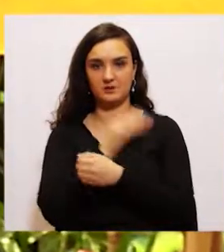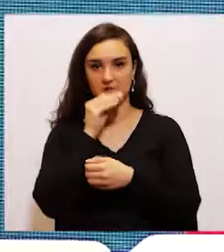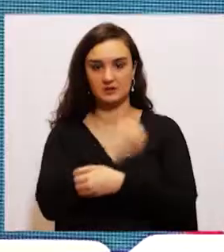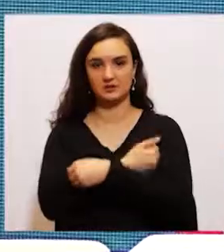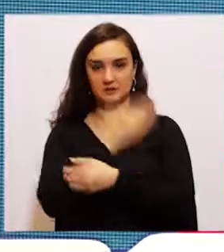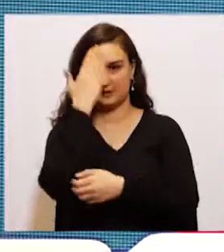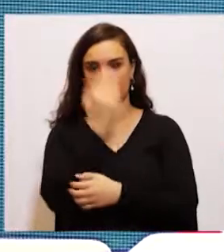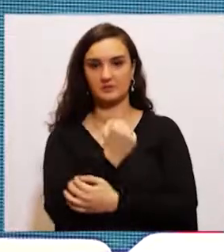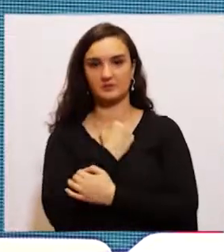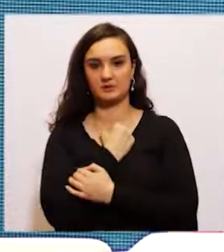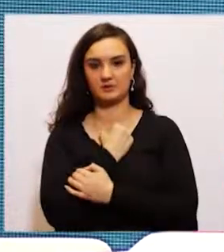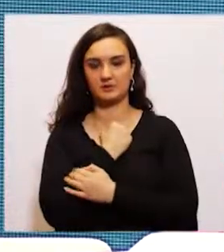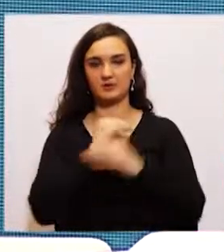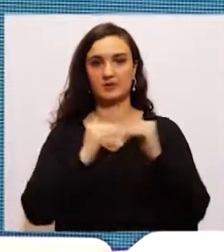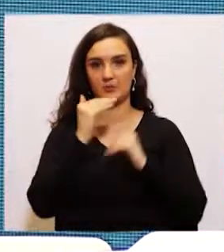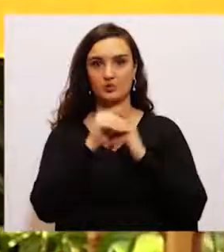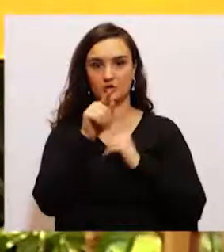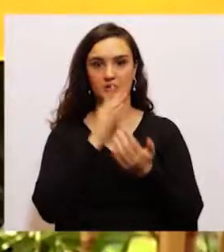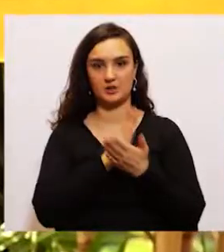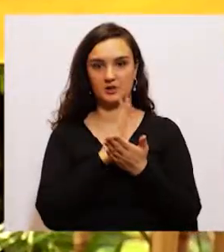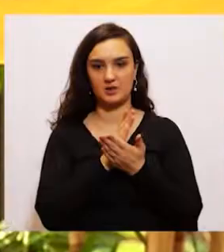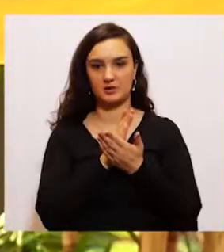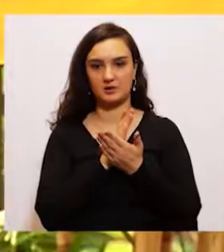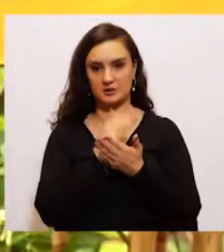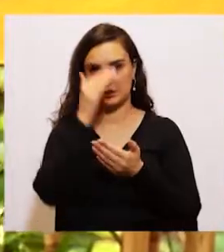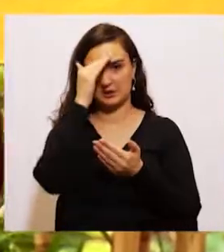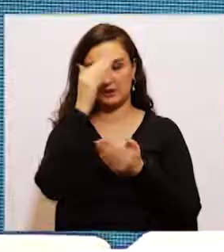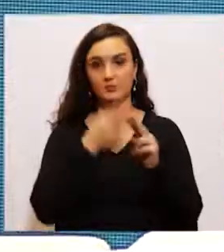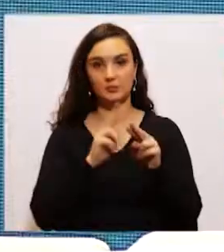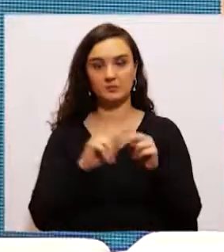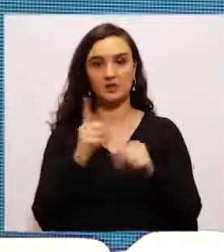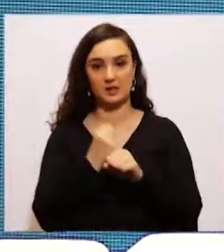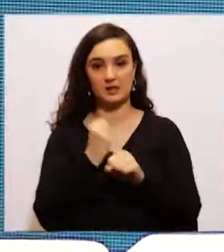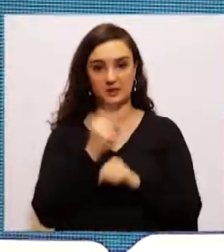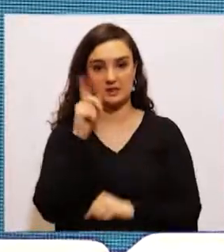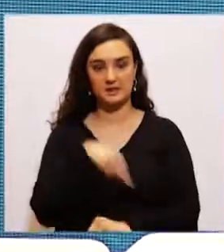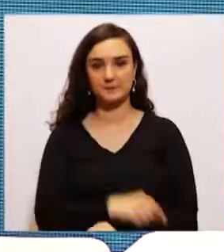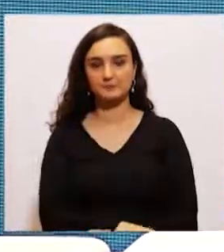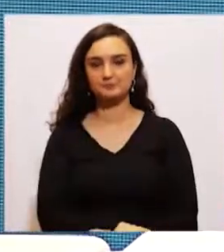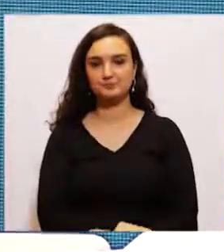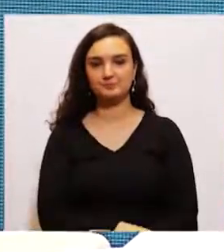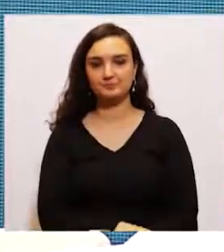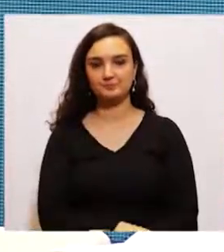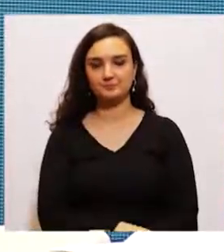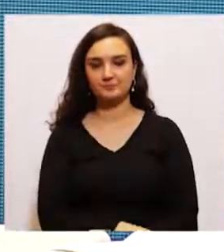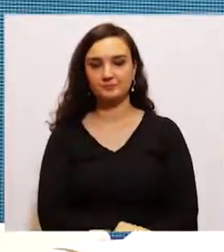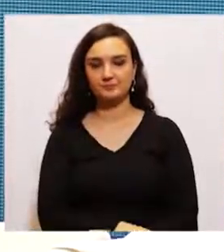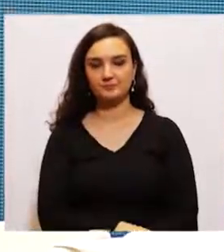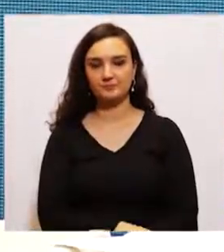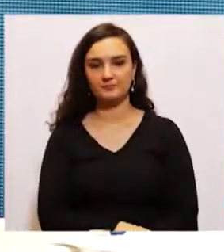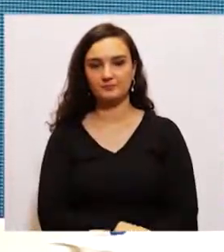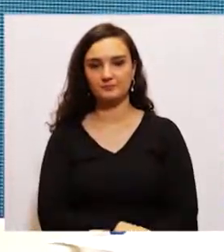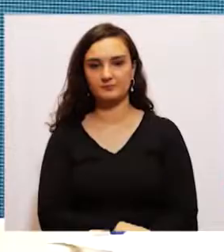ძაღლის თავი და ზემოთ ხარ შენ, ნახე? აი აქ, ამიტომ რა ქენიცი? აი აქ გააკეთე ესეთი